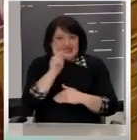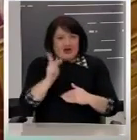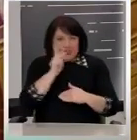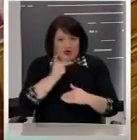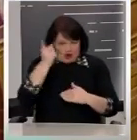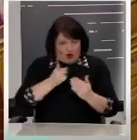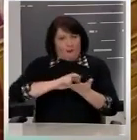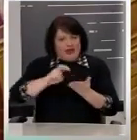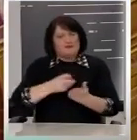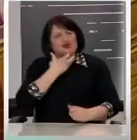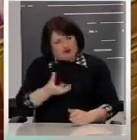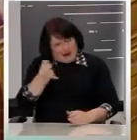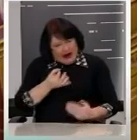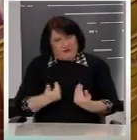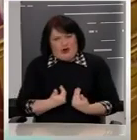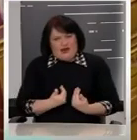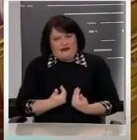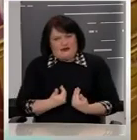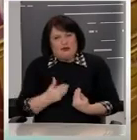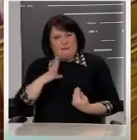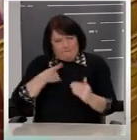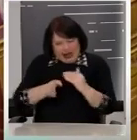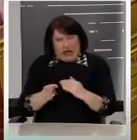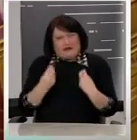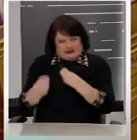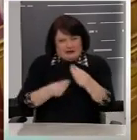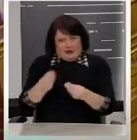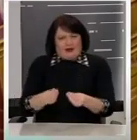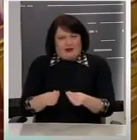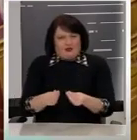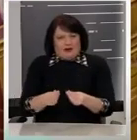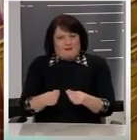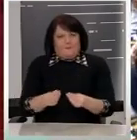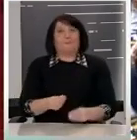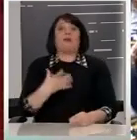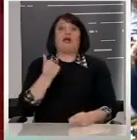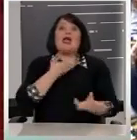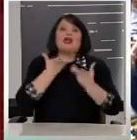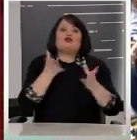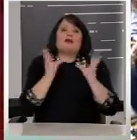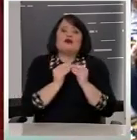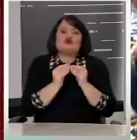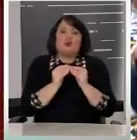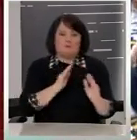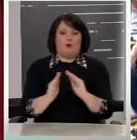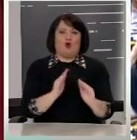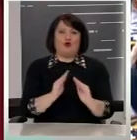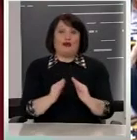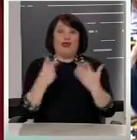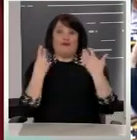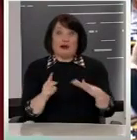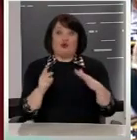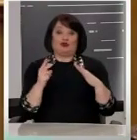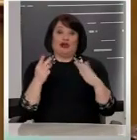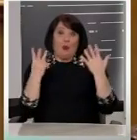μέρισμα. Σοβαρά μιλάτε και το λέτε αυτό. Και έχουμε οι δαπάνες για την πρόνοια που ήταν